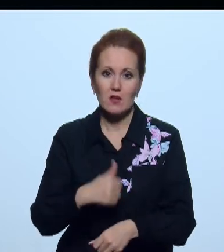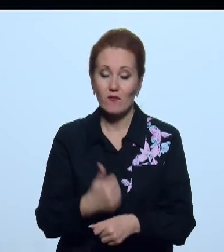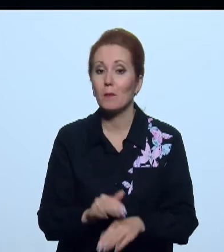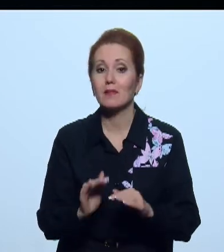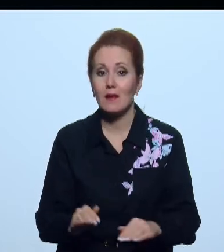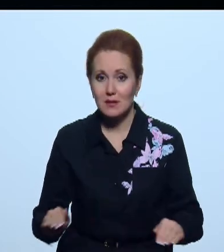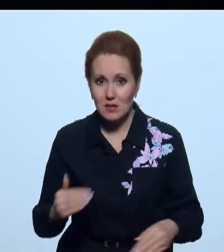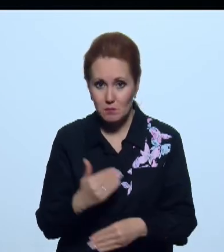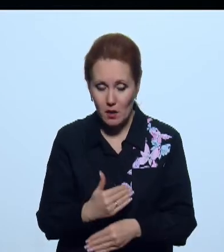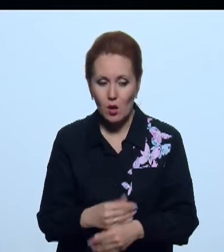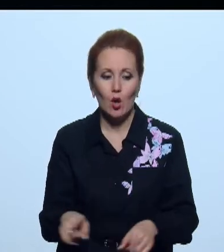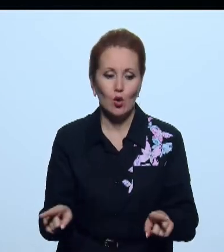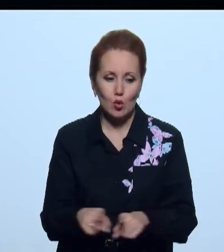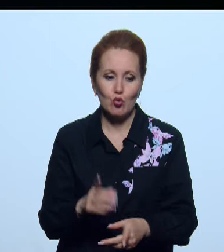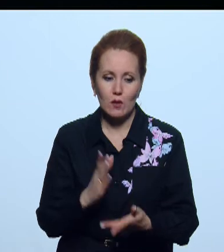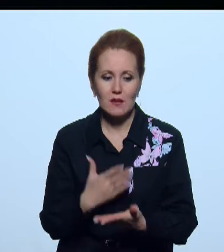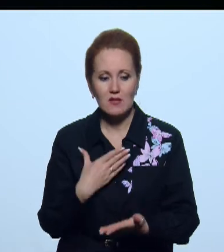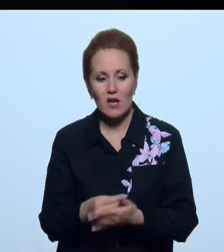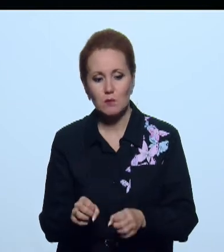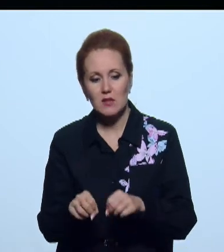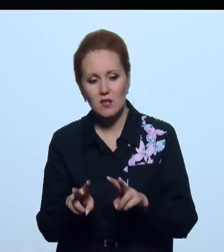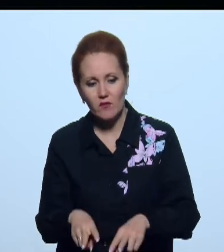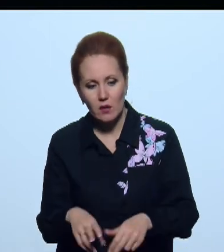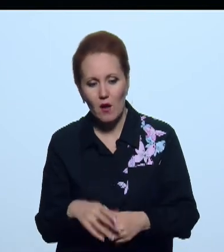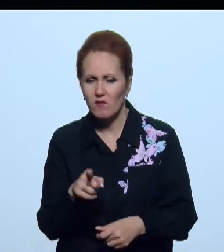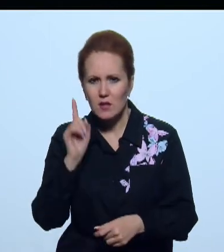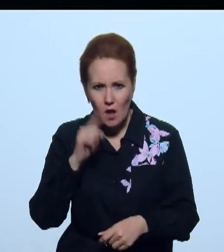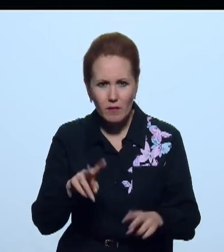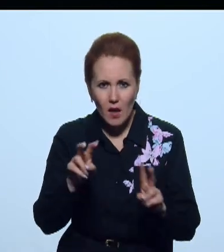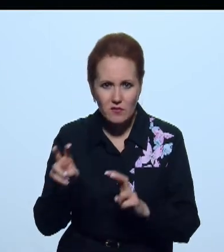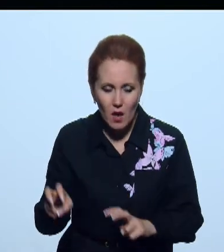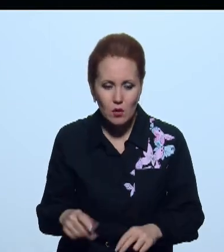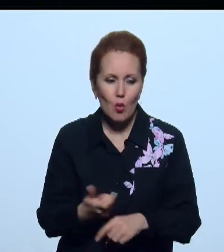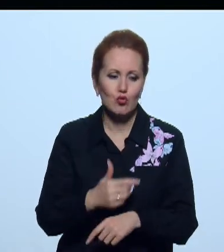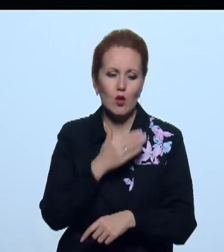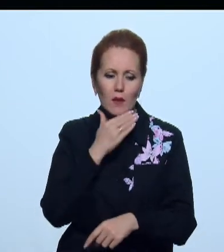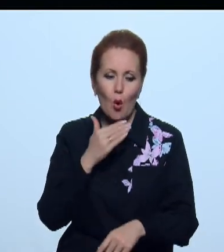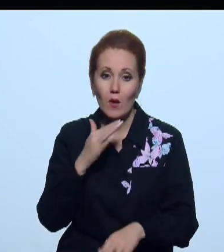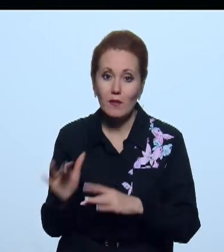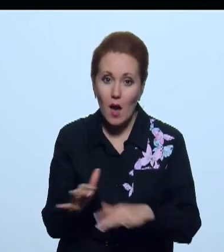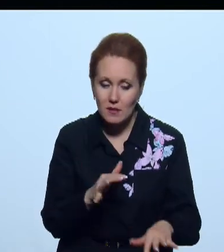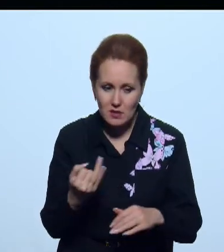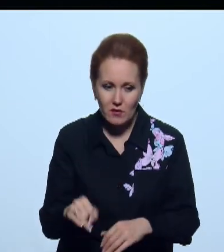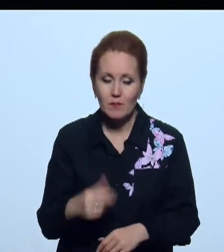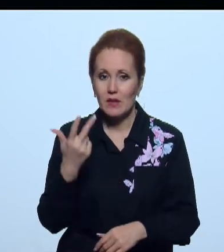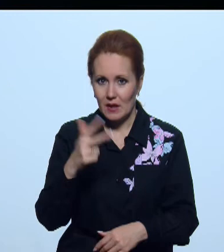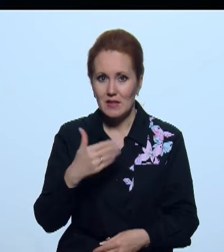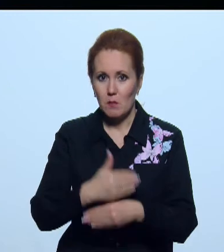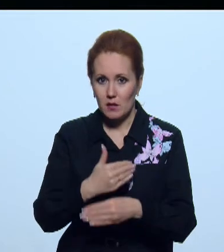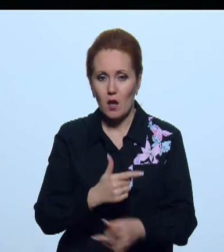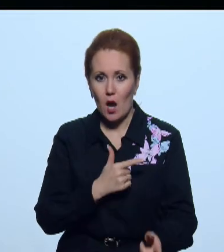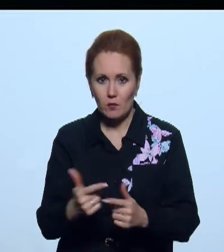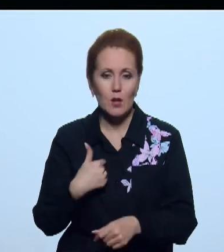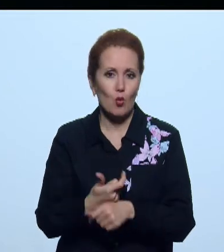детские спектакли. Тут тоже есть своя специфика. Вы знаете название. Очень и уже много действий. Ага. Да, 3 спектакля уже готовы. Мне